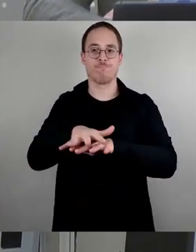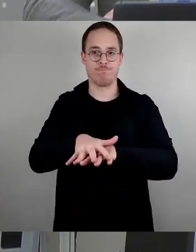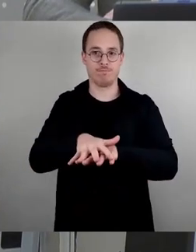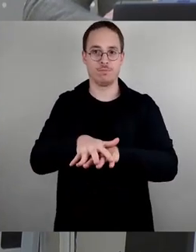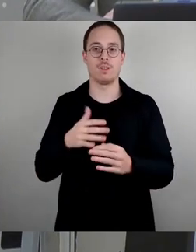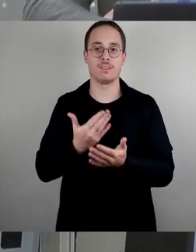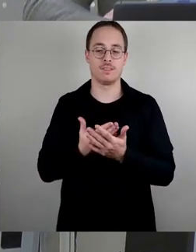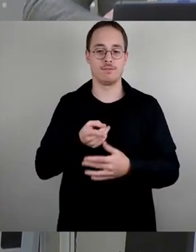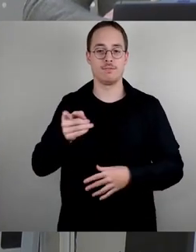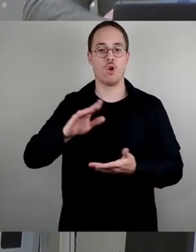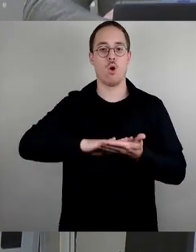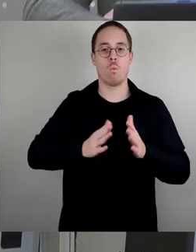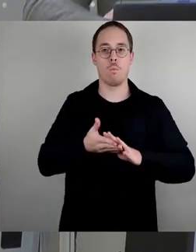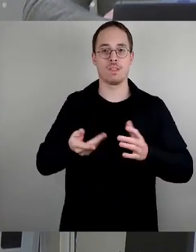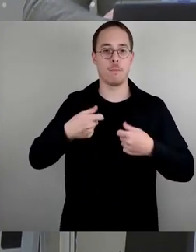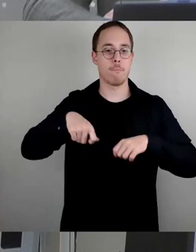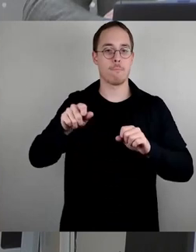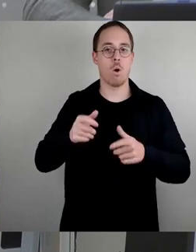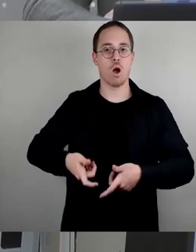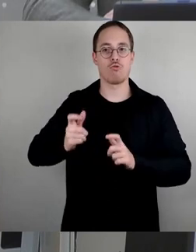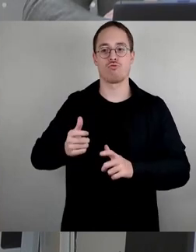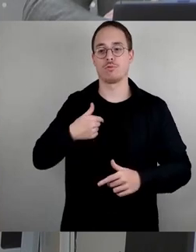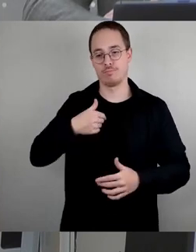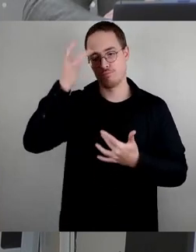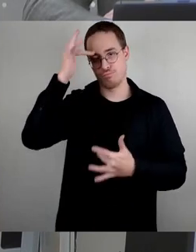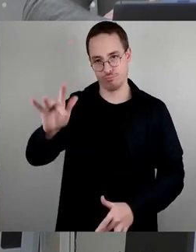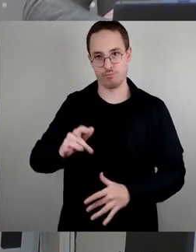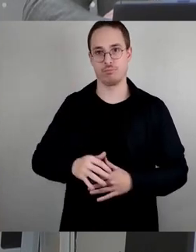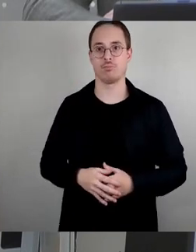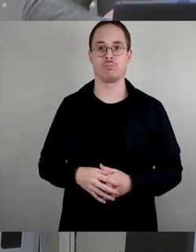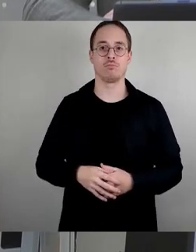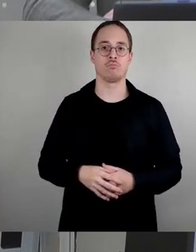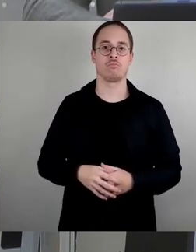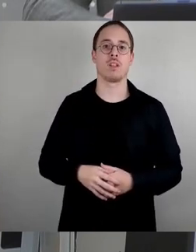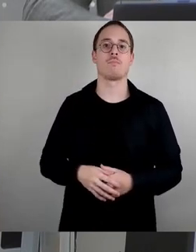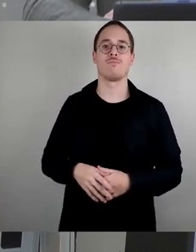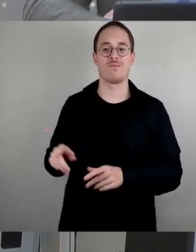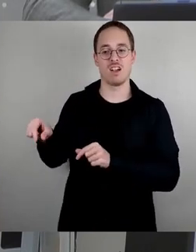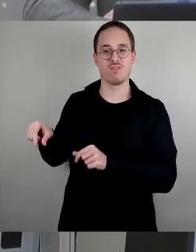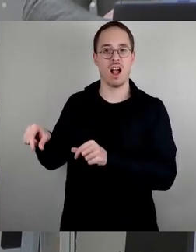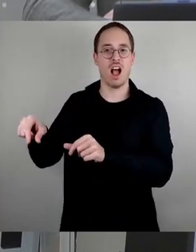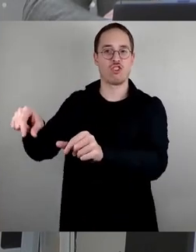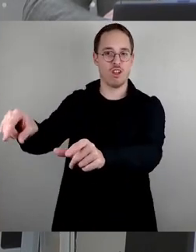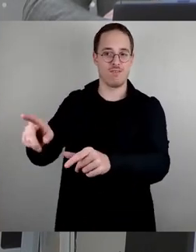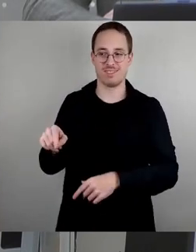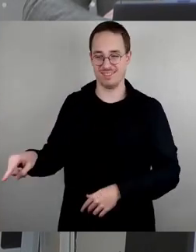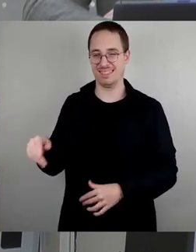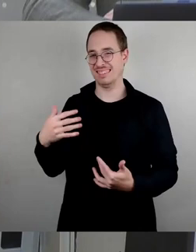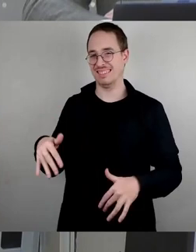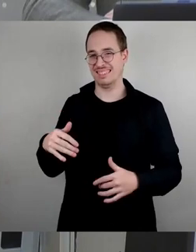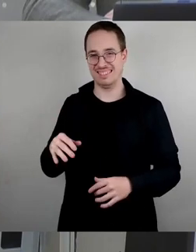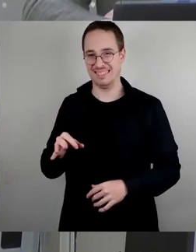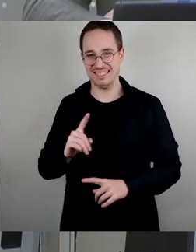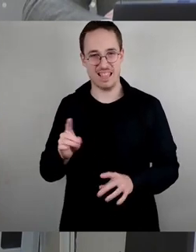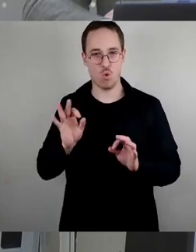zu, sehen die Radfahrstreifen kritisch aufgrund im Prinzip des Mangels an Platz